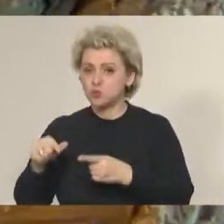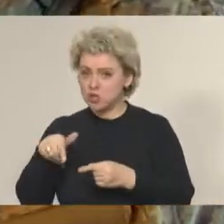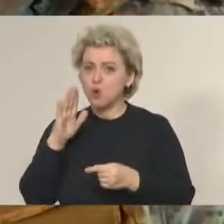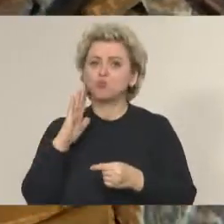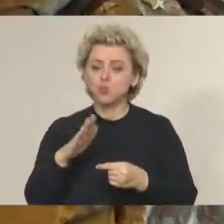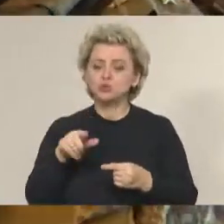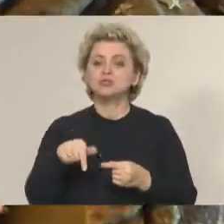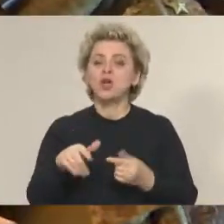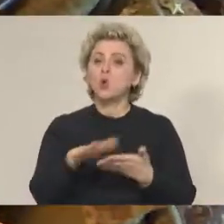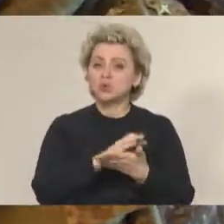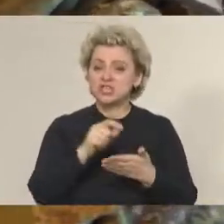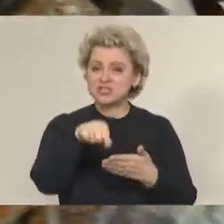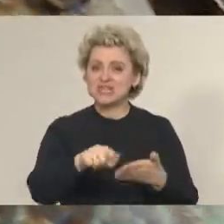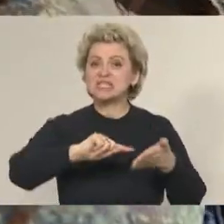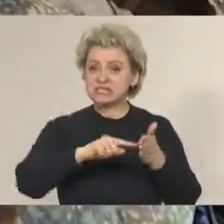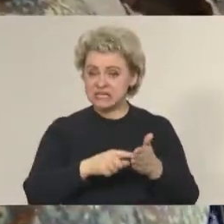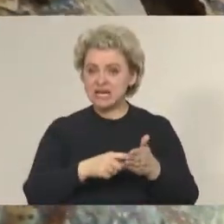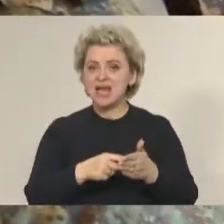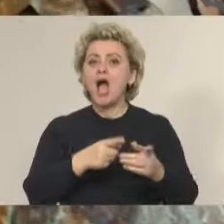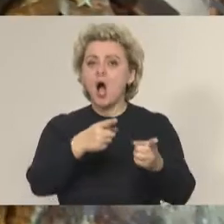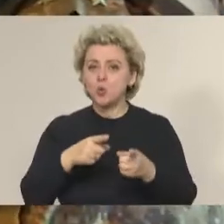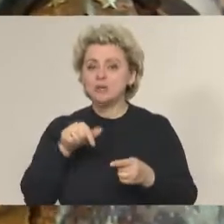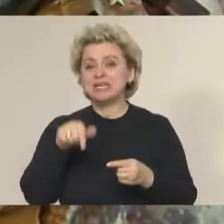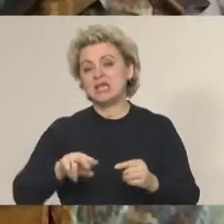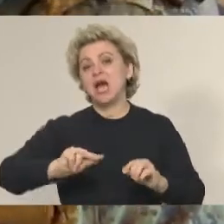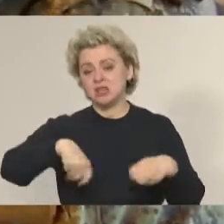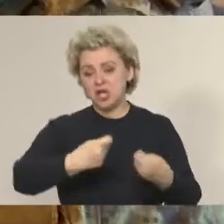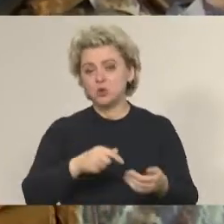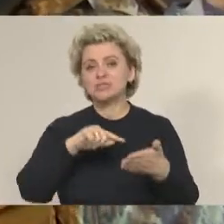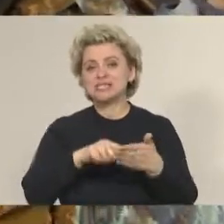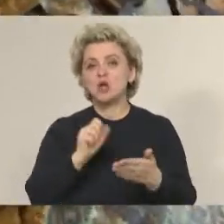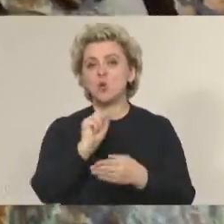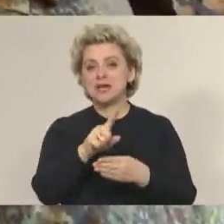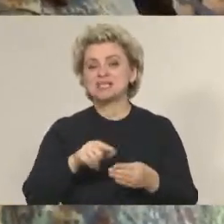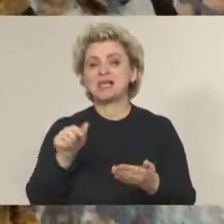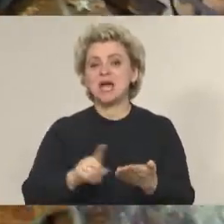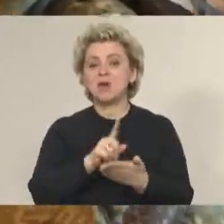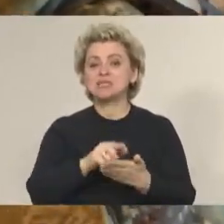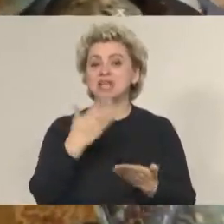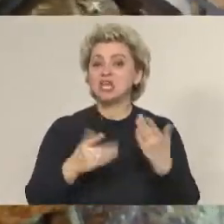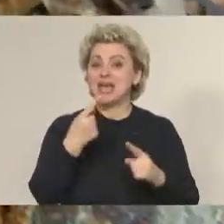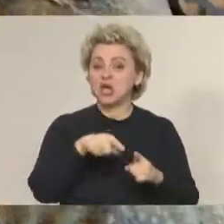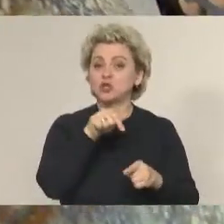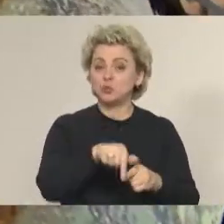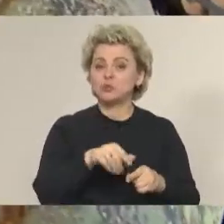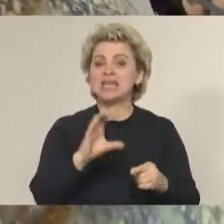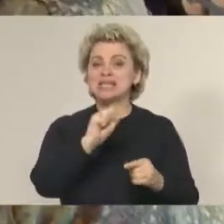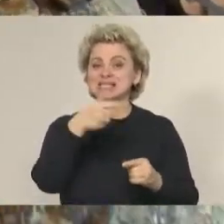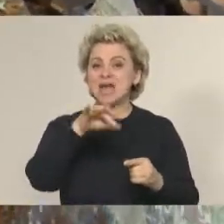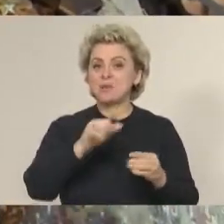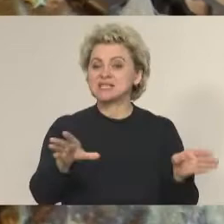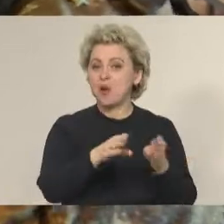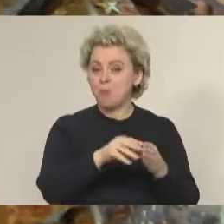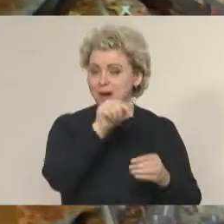будет наносить по данной цели огонь и отдаю цели указания уже непосредственно. Либо это будет снайперская пара,